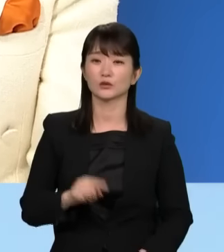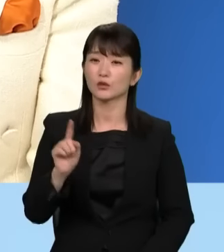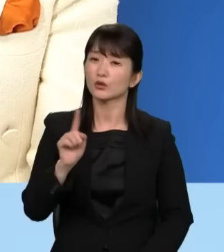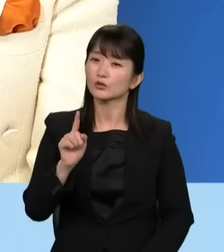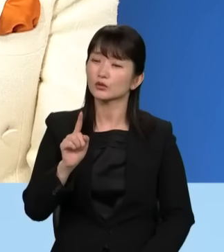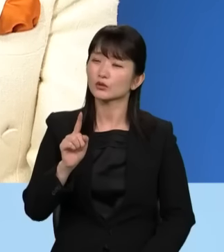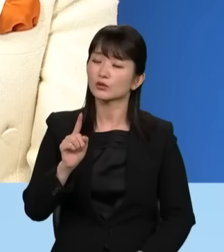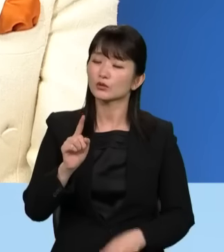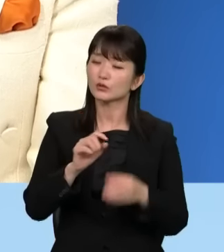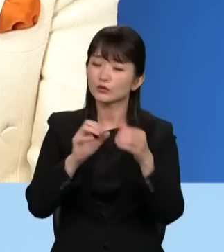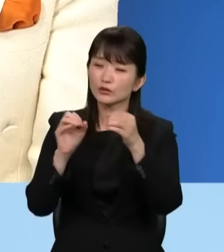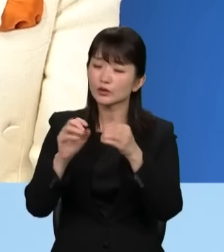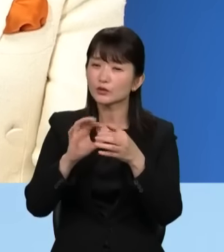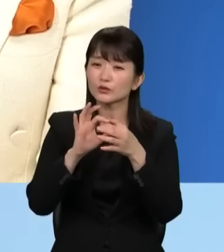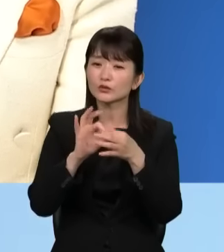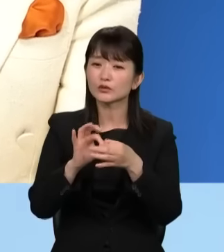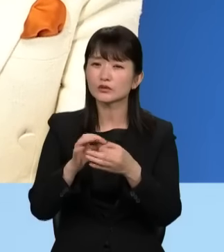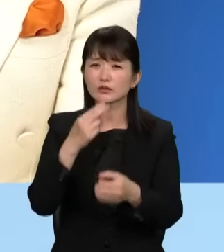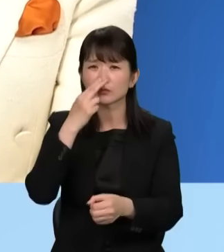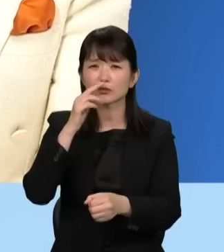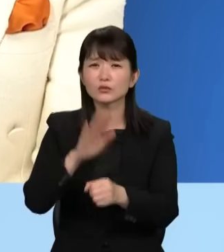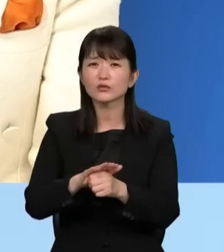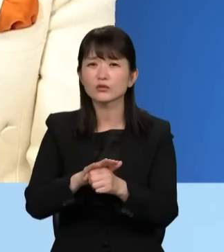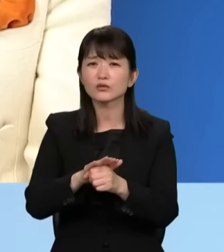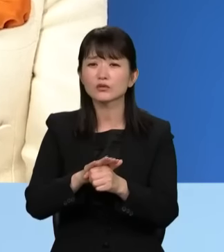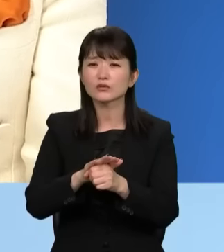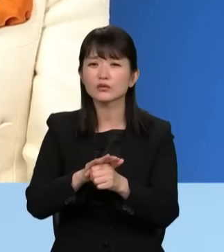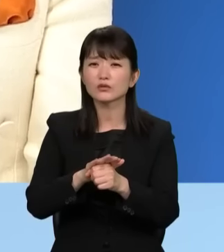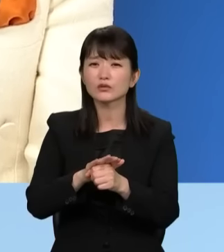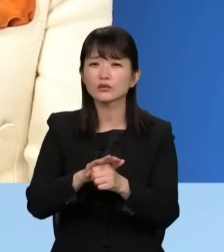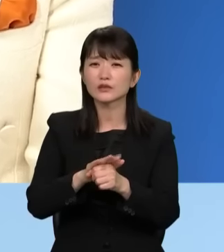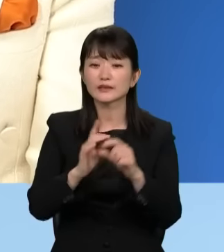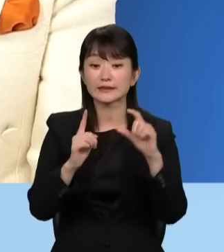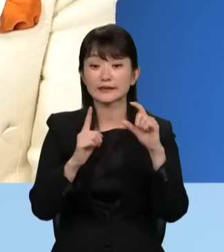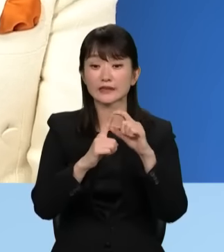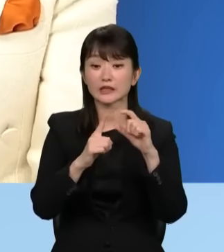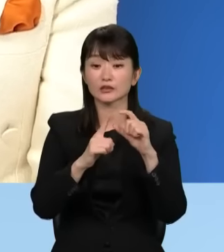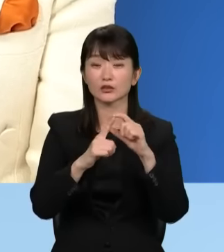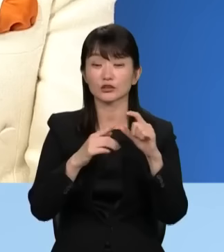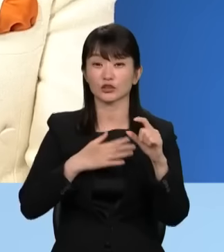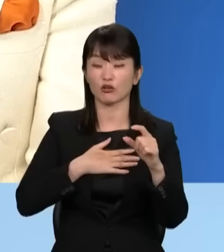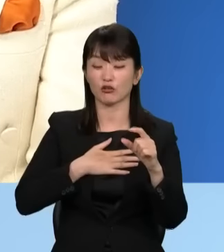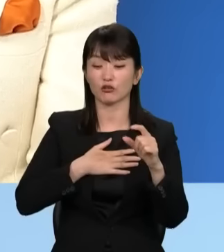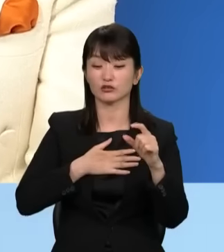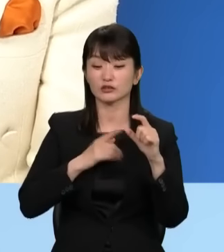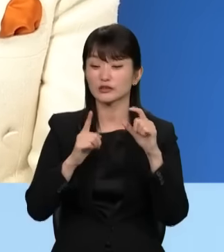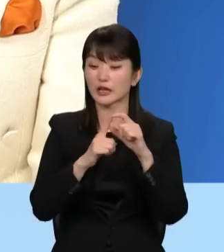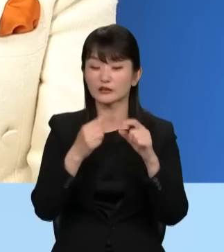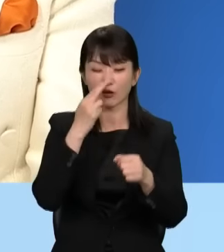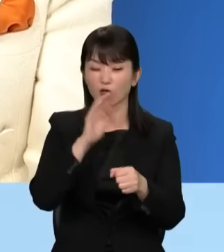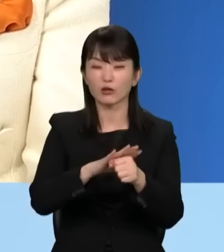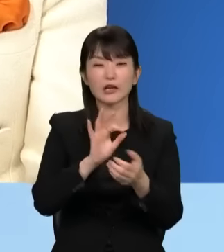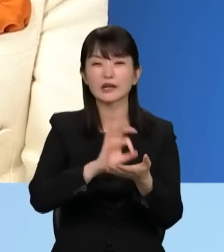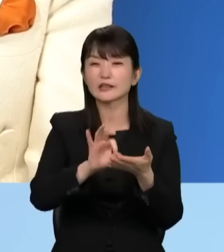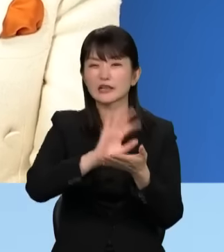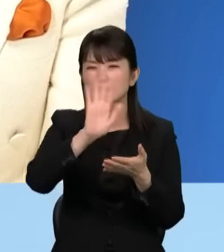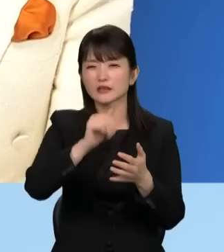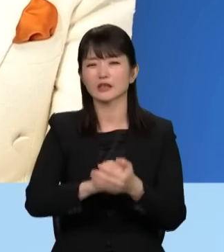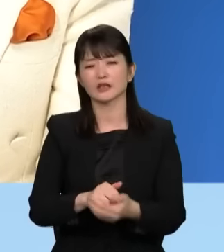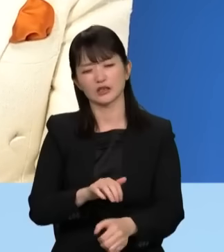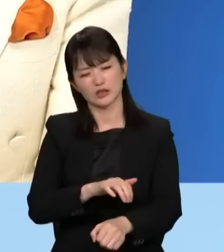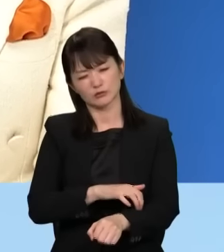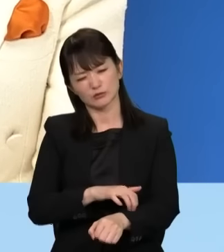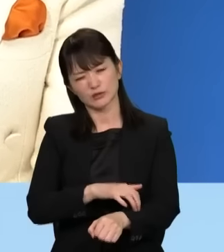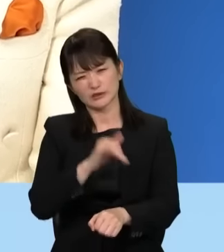억울해 하셨는지 뭐 대략적으로나마 라라는 단어를 쓰지는 않았습니다 저는 불편함이 있구나 편하지 않구나 뭐